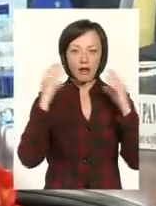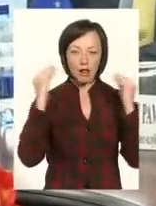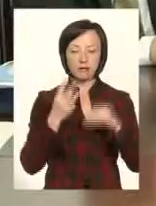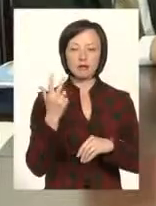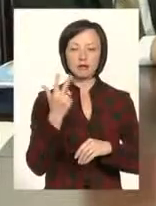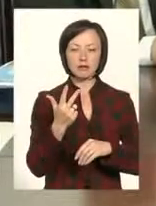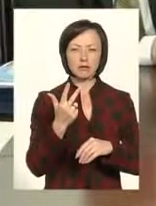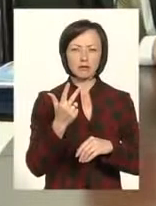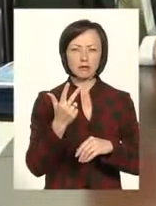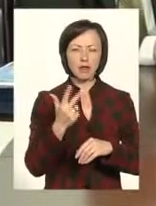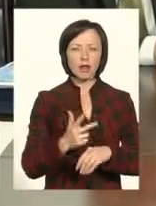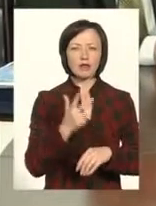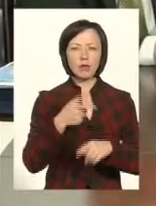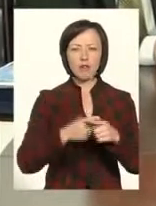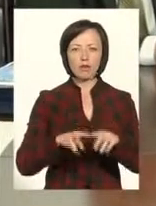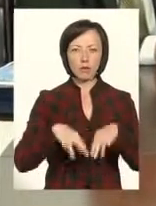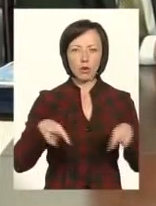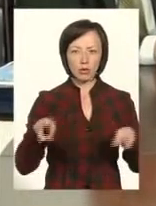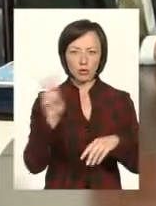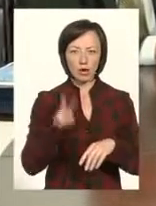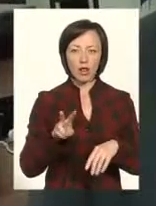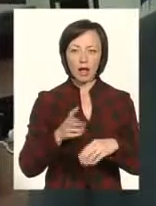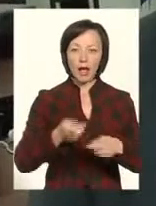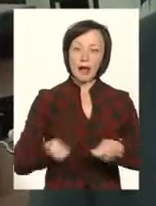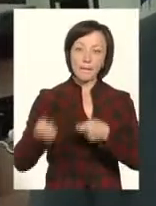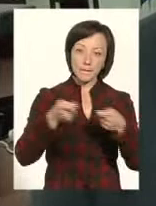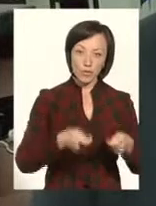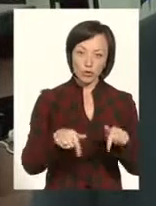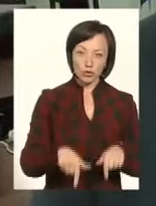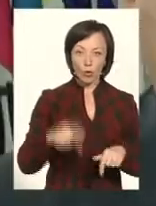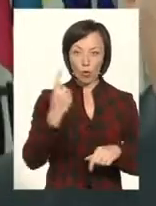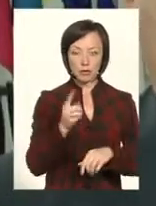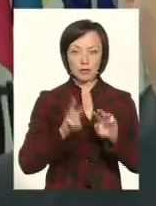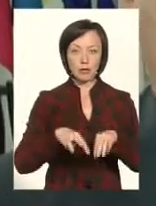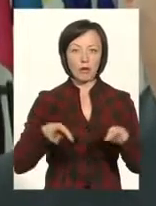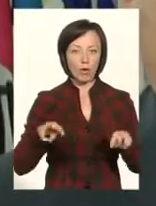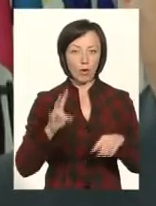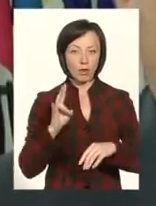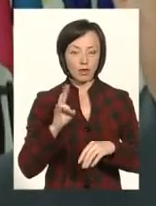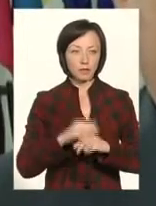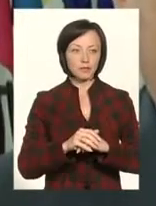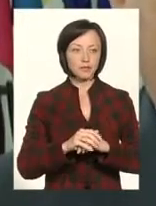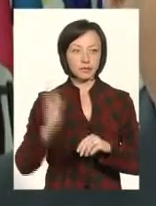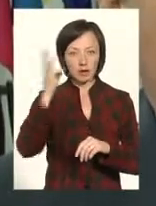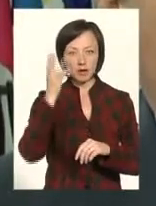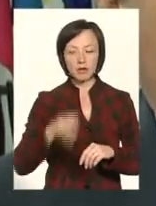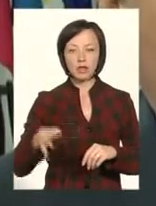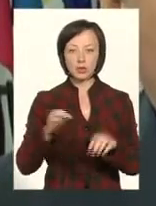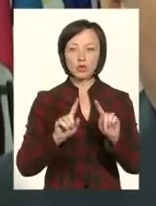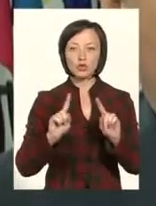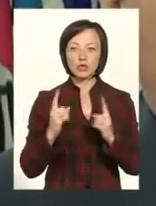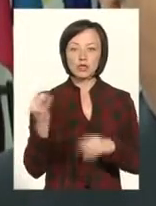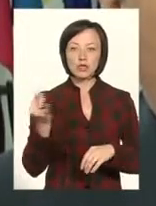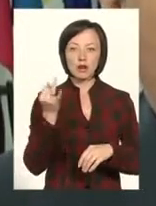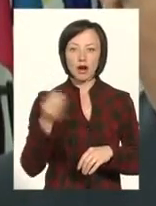3,5 мільйони доларів, імпорту – 1 мільйон. Хмельниччина досить цікавий